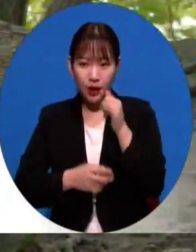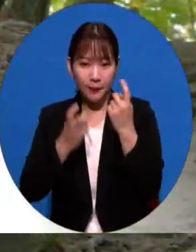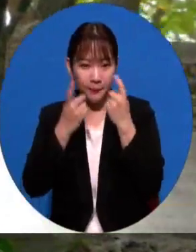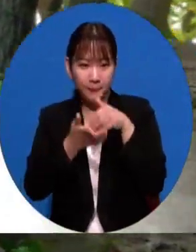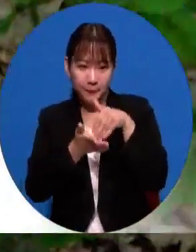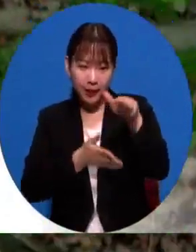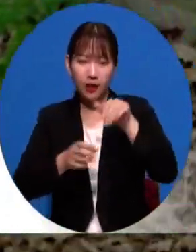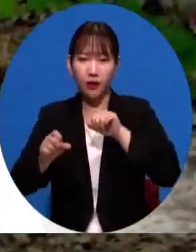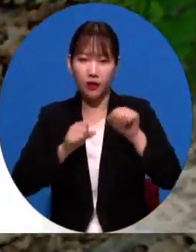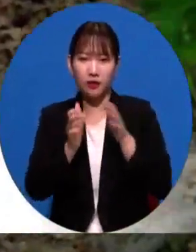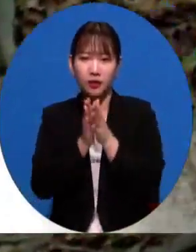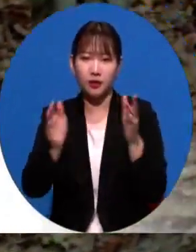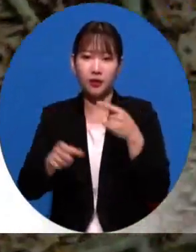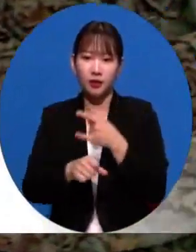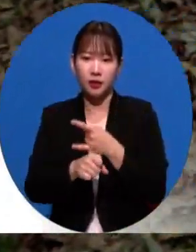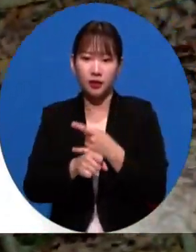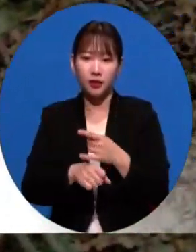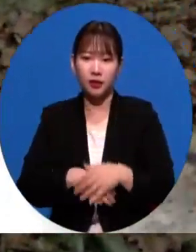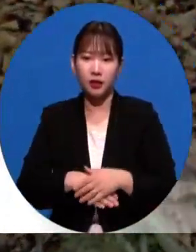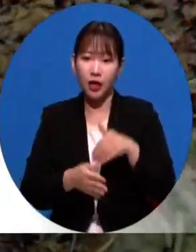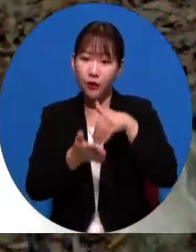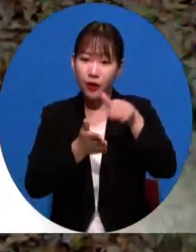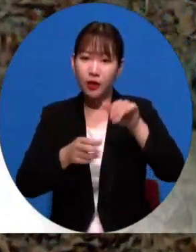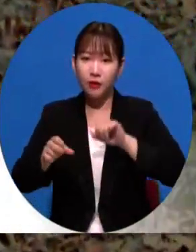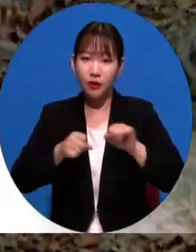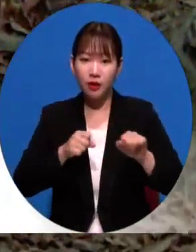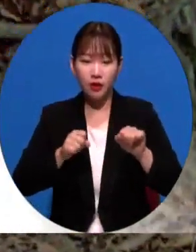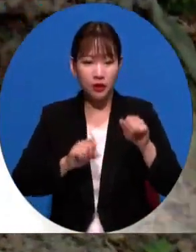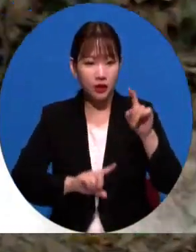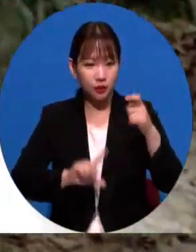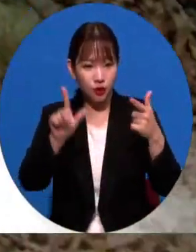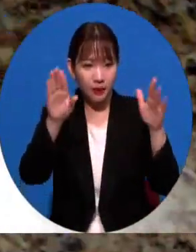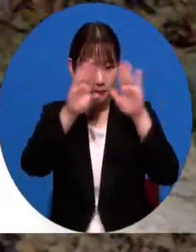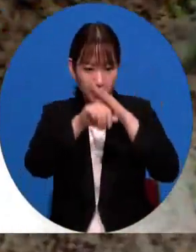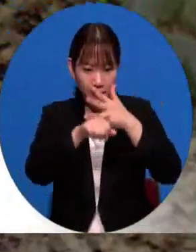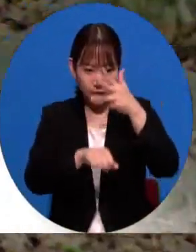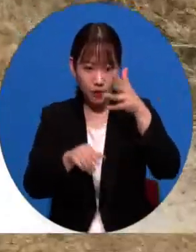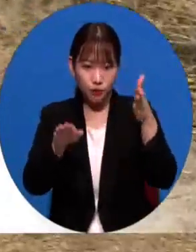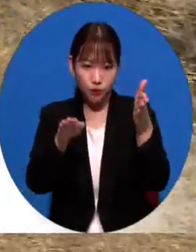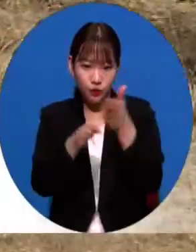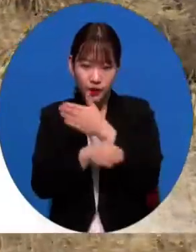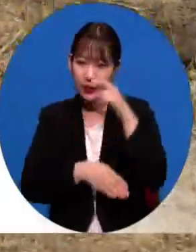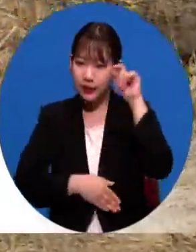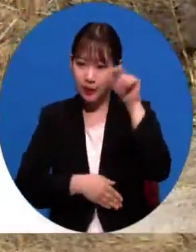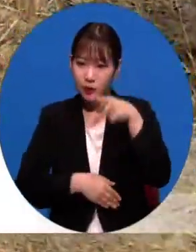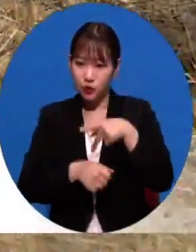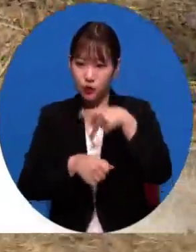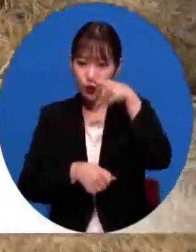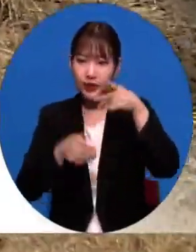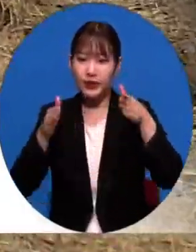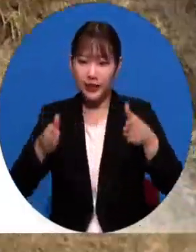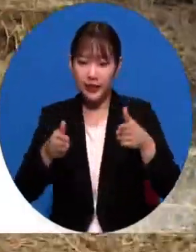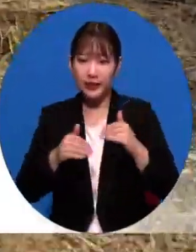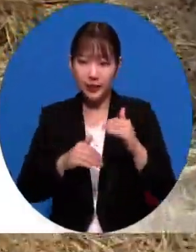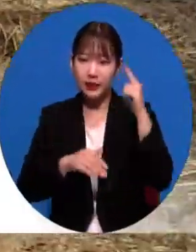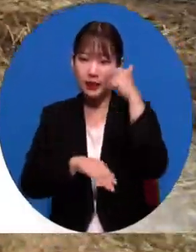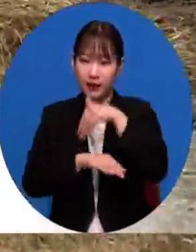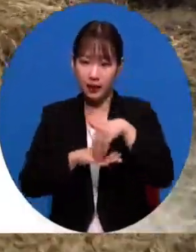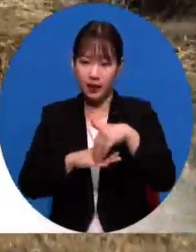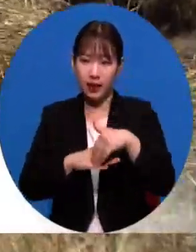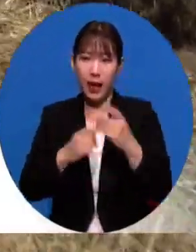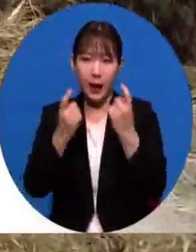퇴치 활동에 나섭니다. 퇴치 활동은 오는 16일 밤 8시부터 이튿날 새벽 2시까지 진행될